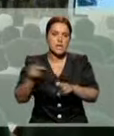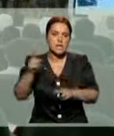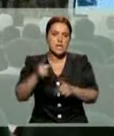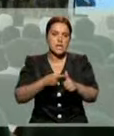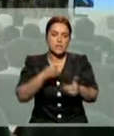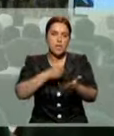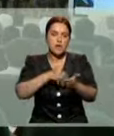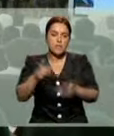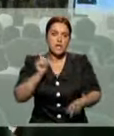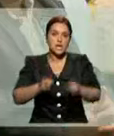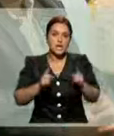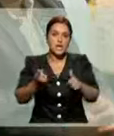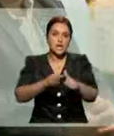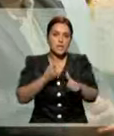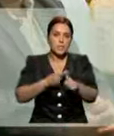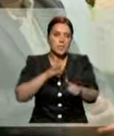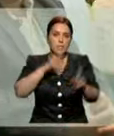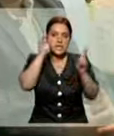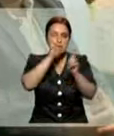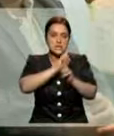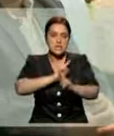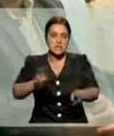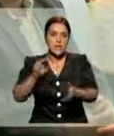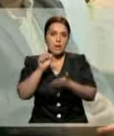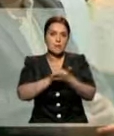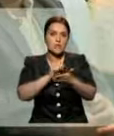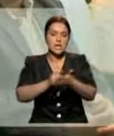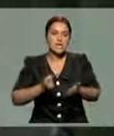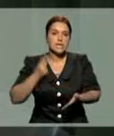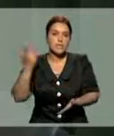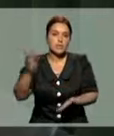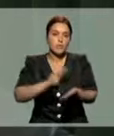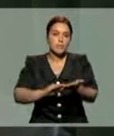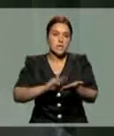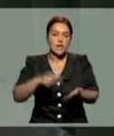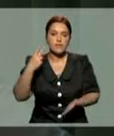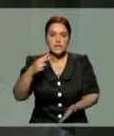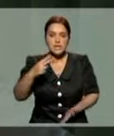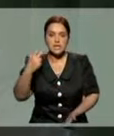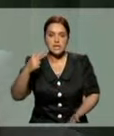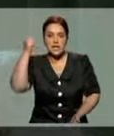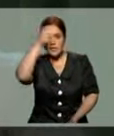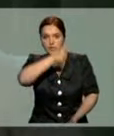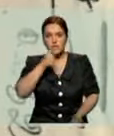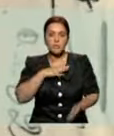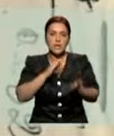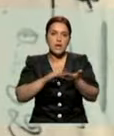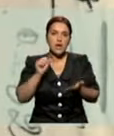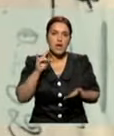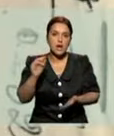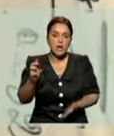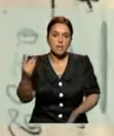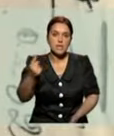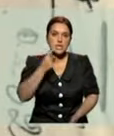имя до последнего времени было неизвестно по той причине, что некоторые его работы 20-30-х годов были написаны